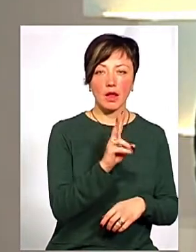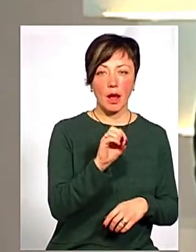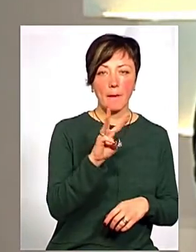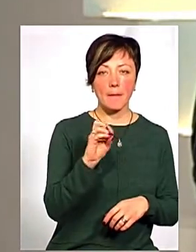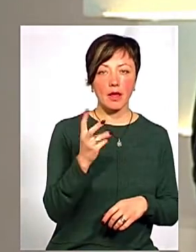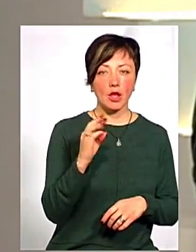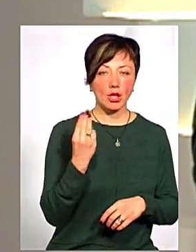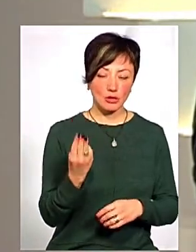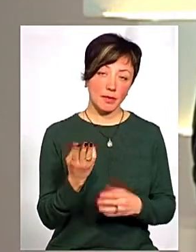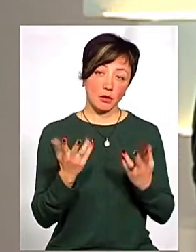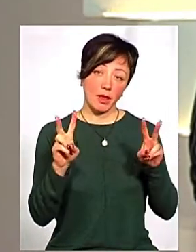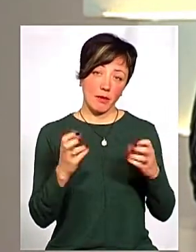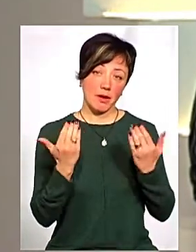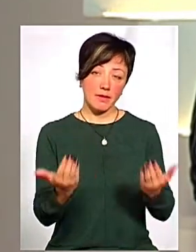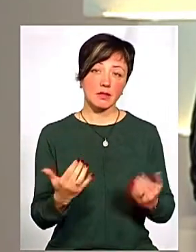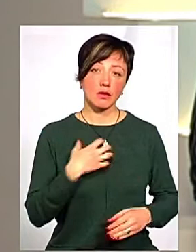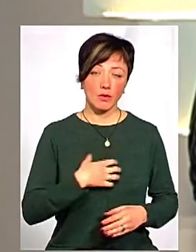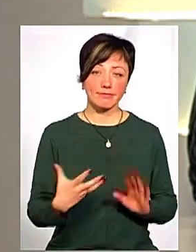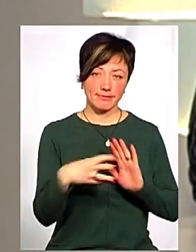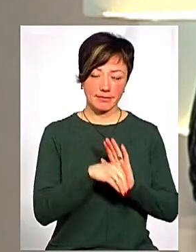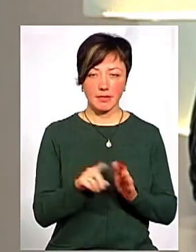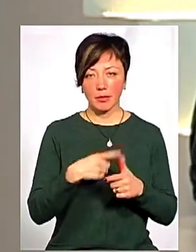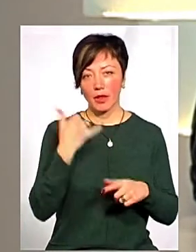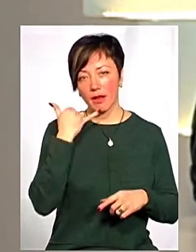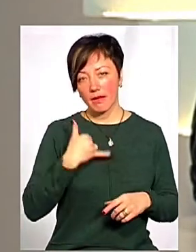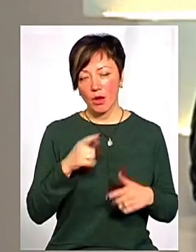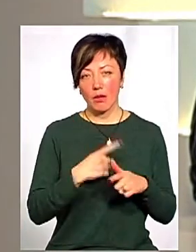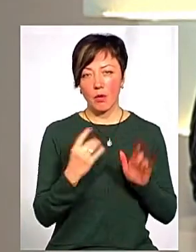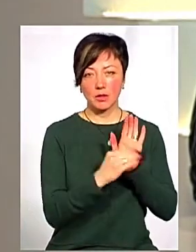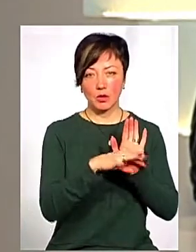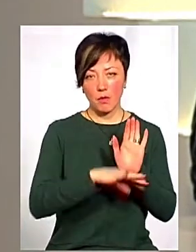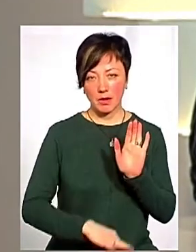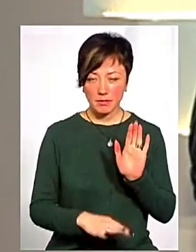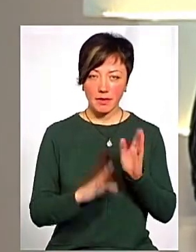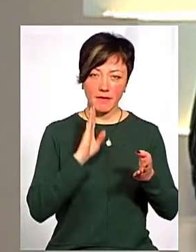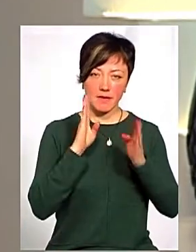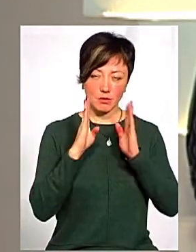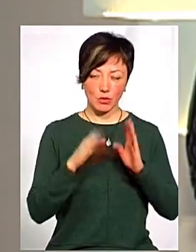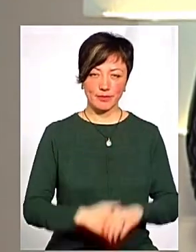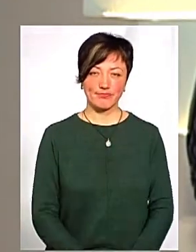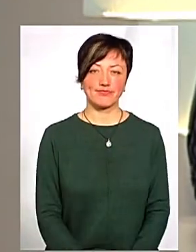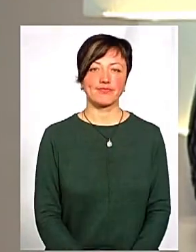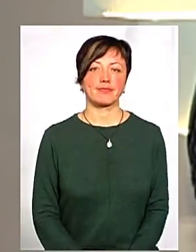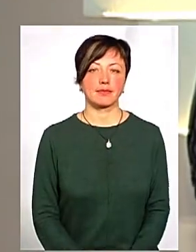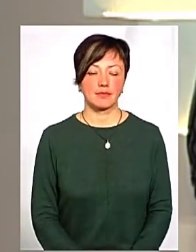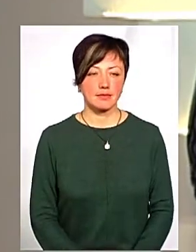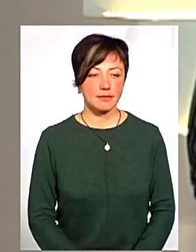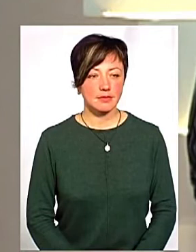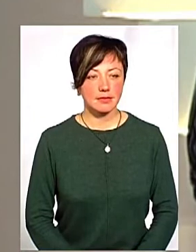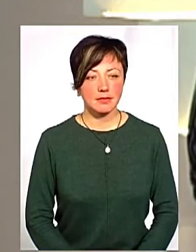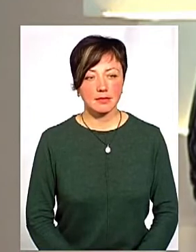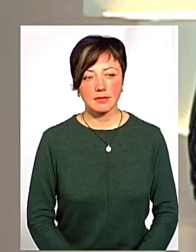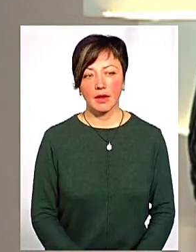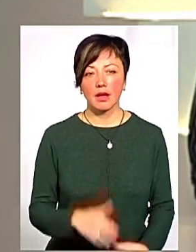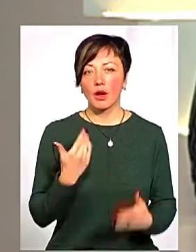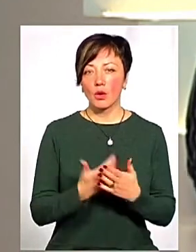Працюємо наживо. Якщо тема для вас актуальна, долучайтесь або телефоном, або пишіть коментарі під прямою трансляцією у мережі Facebook.